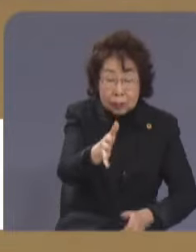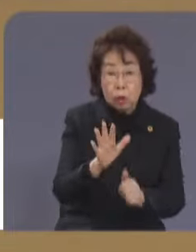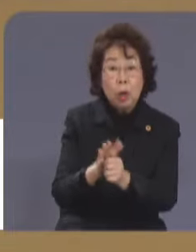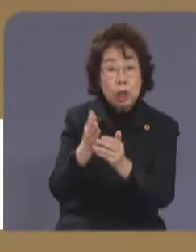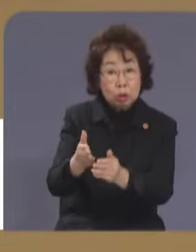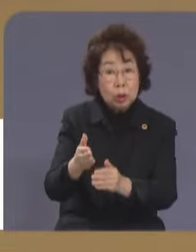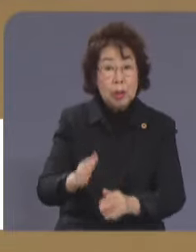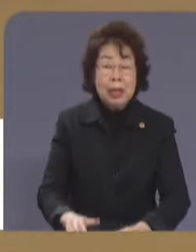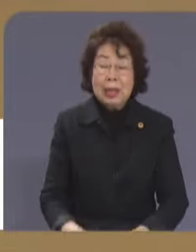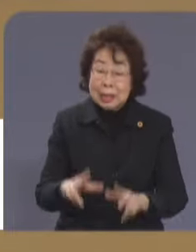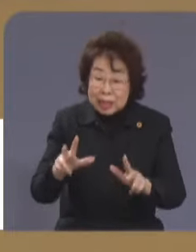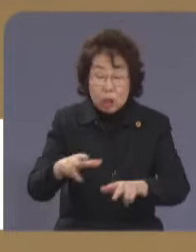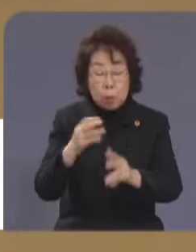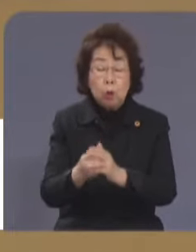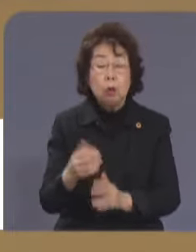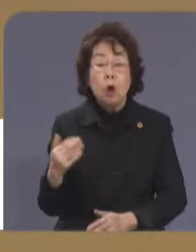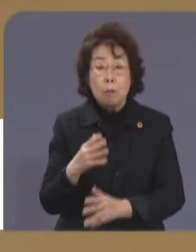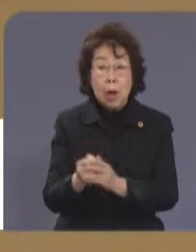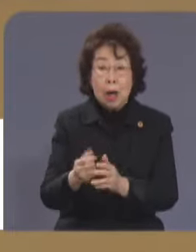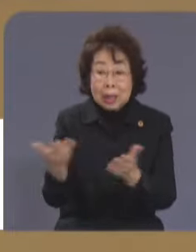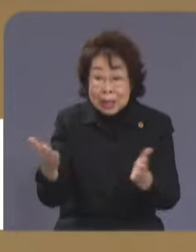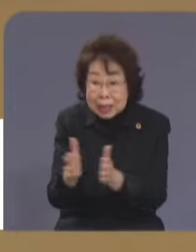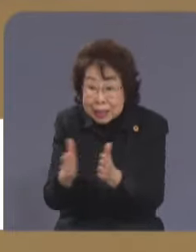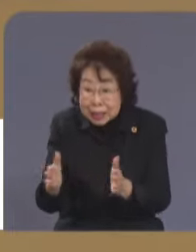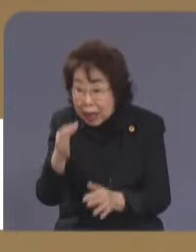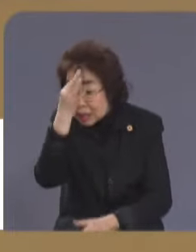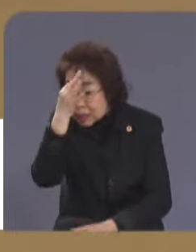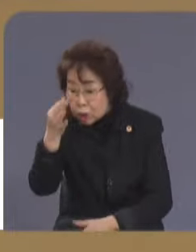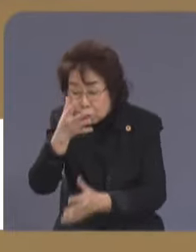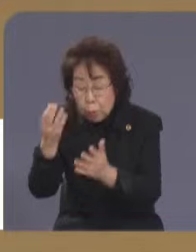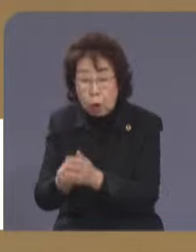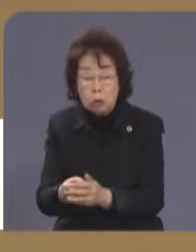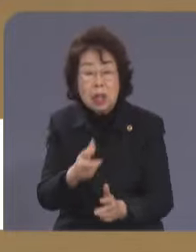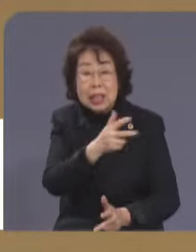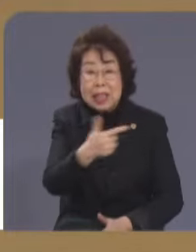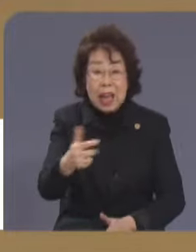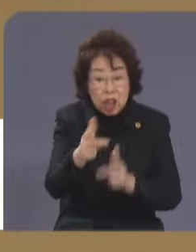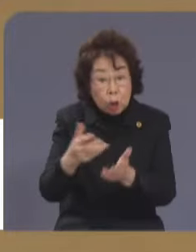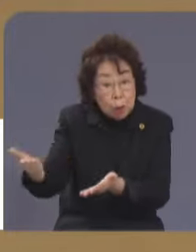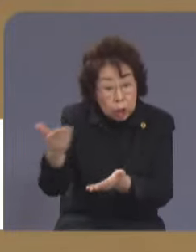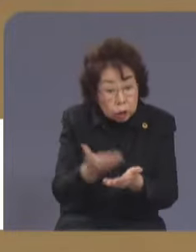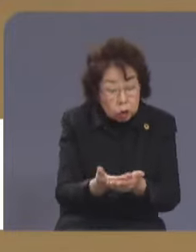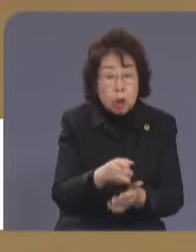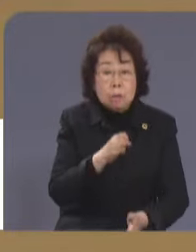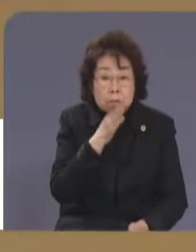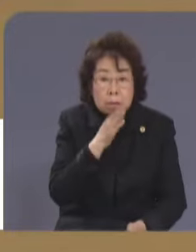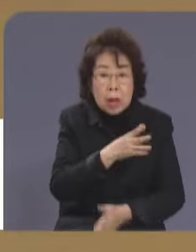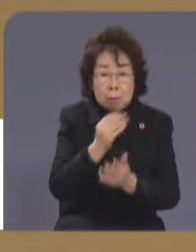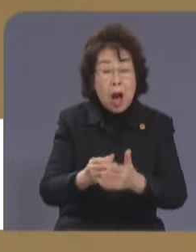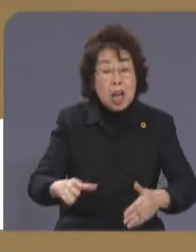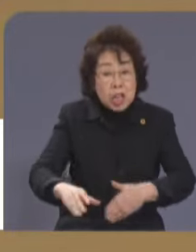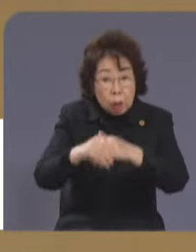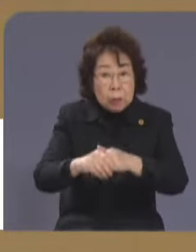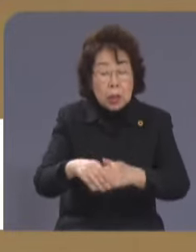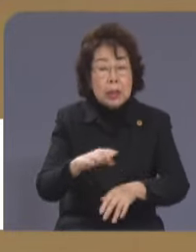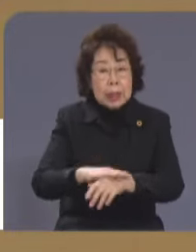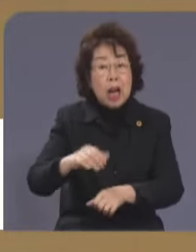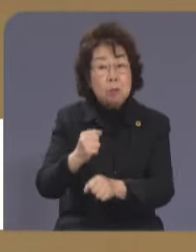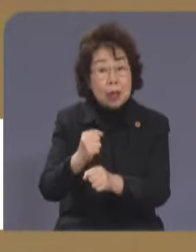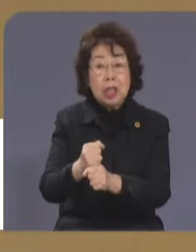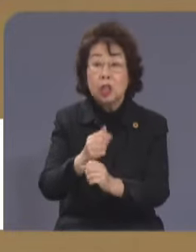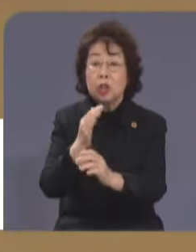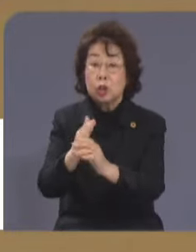지원하는 방식이었다면 최근에는 스타트업 기술을 대기업 사업에 직접 활용해 실질적인 협력 관계를 만들고